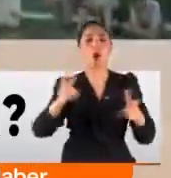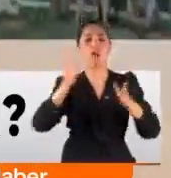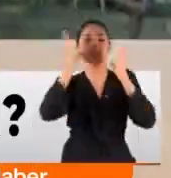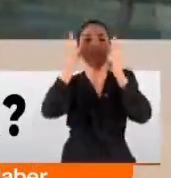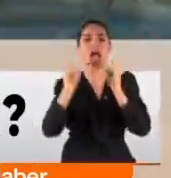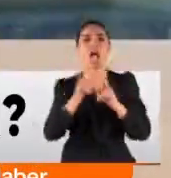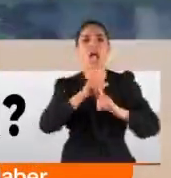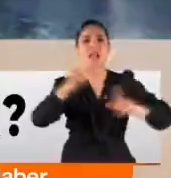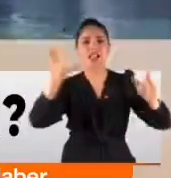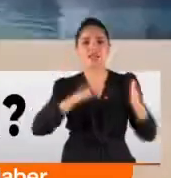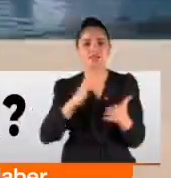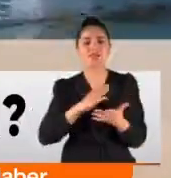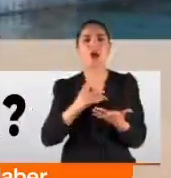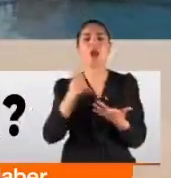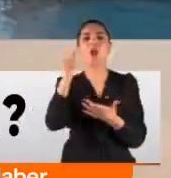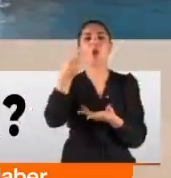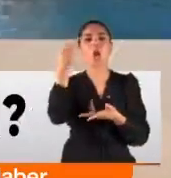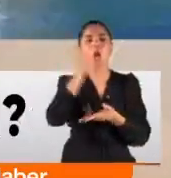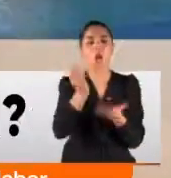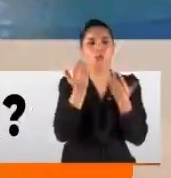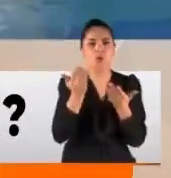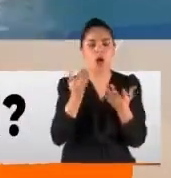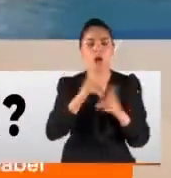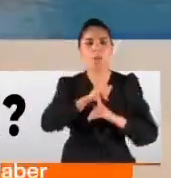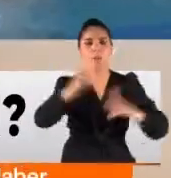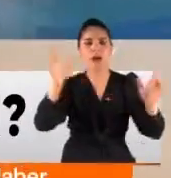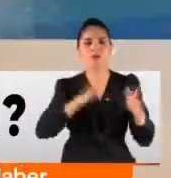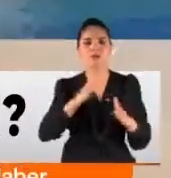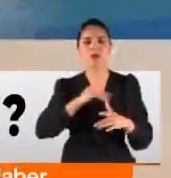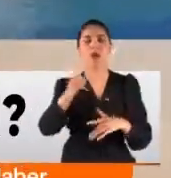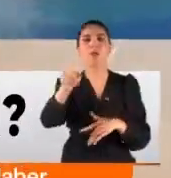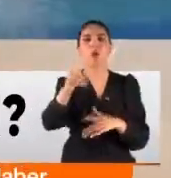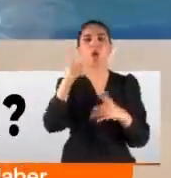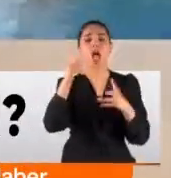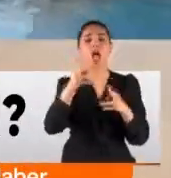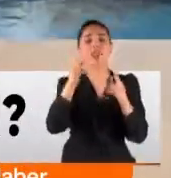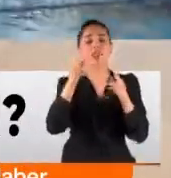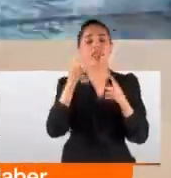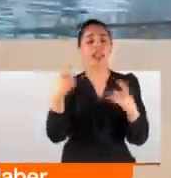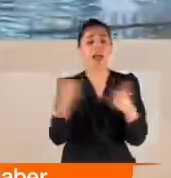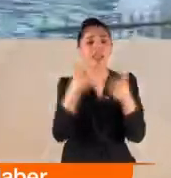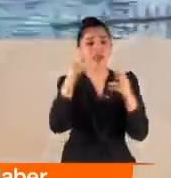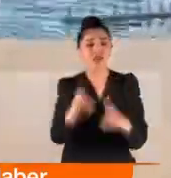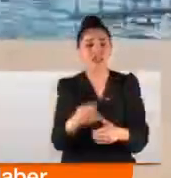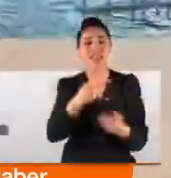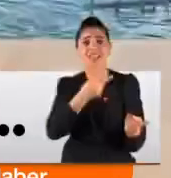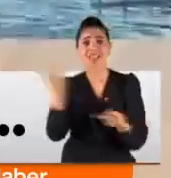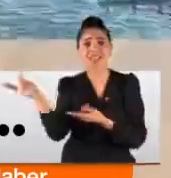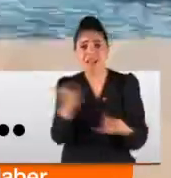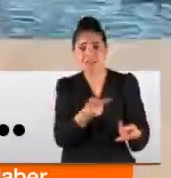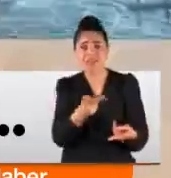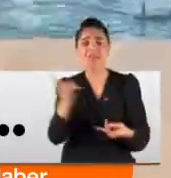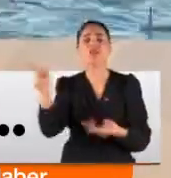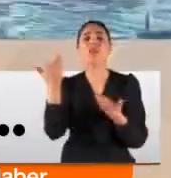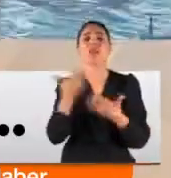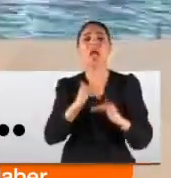selalar yükseldi. Zaman zaman müezzin darbecileri ateşkese davet etti. Ama dinleyen olmadı. Ama halkın